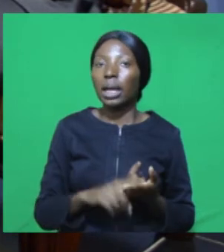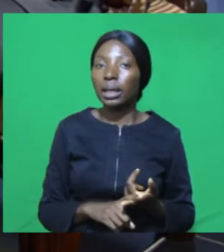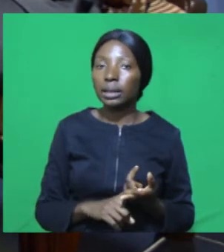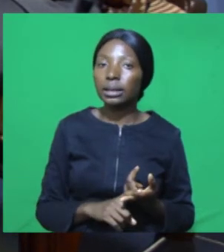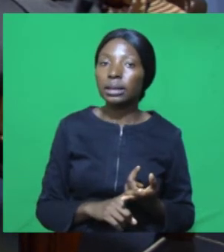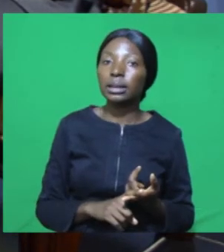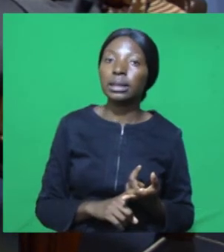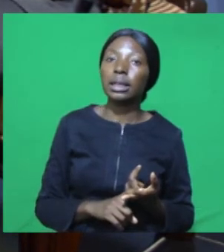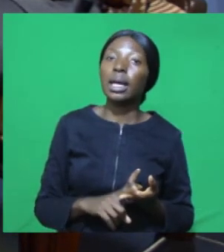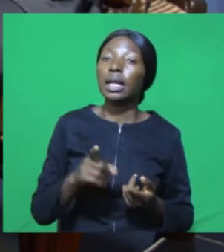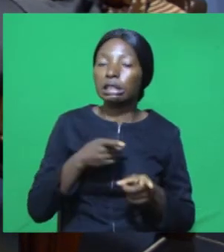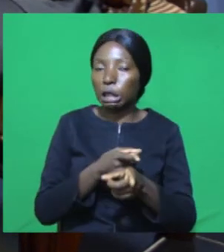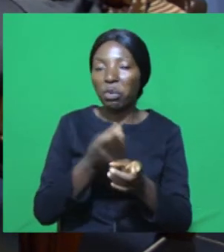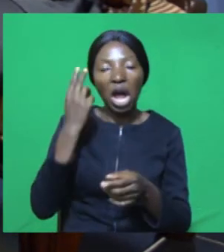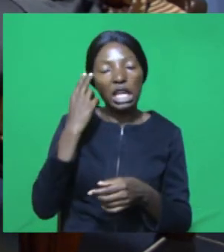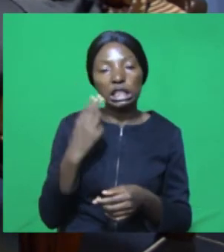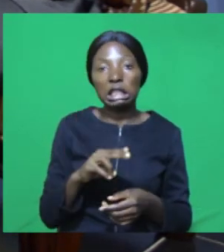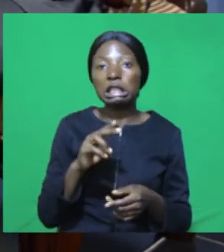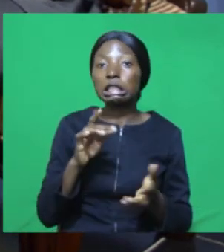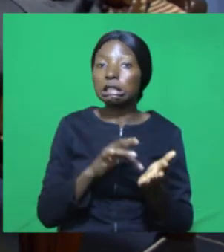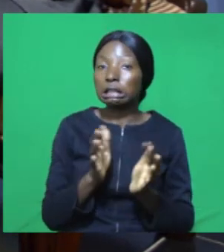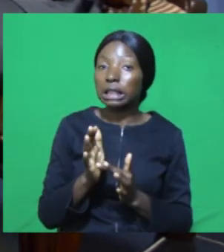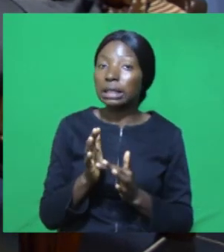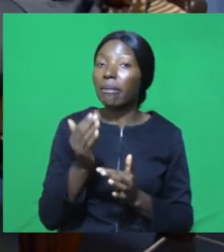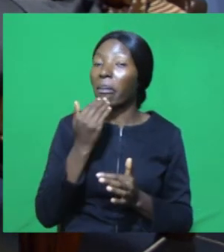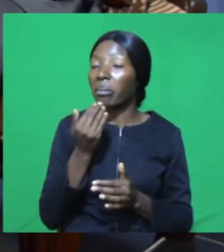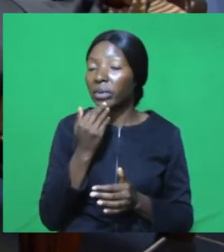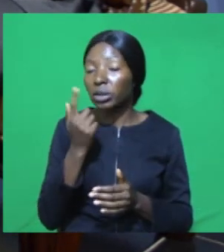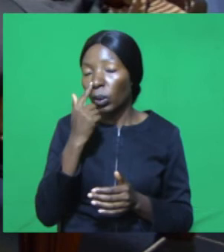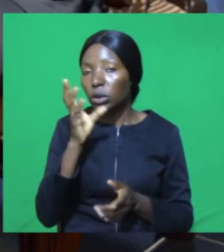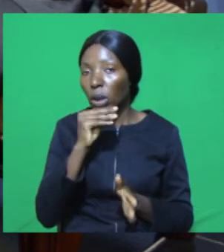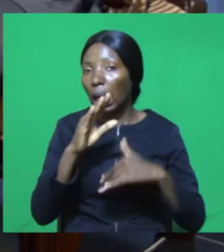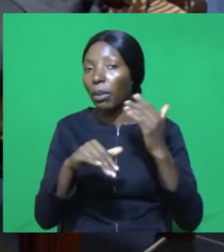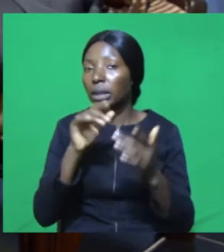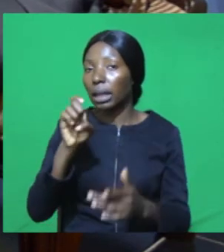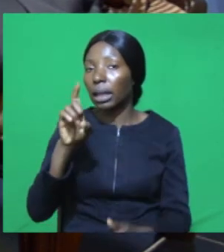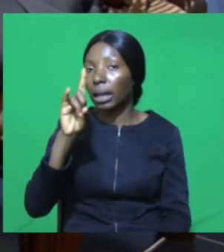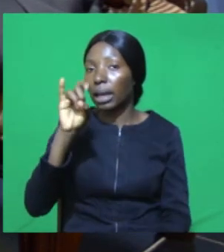kaipapa. Hanzi ivo vakanzwisisa kuti aireva John Mubhabhatidzi. Ndiye aenze.